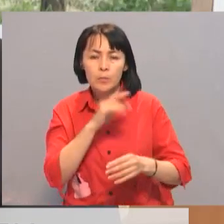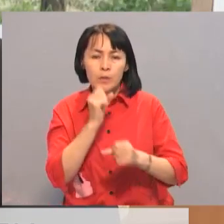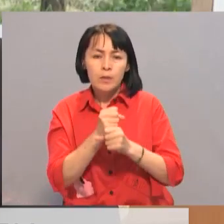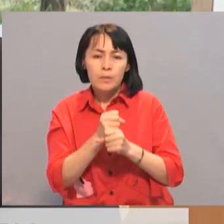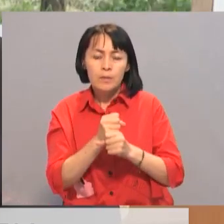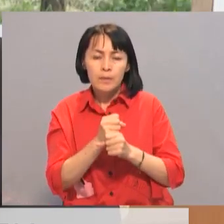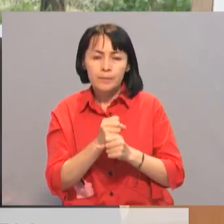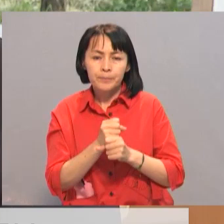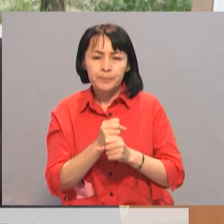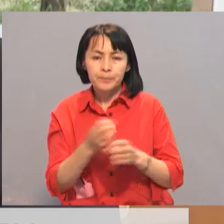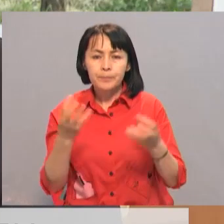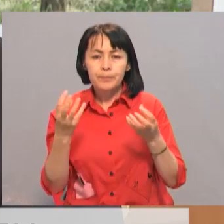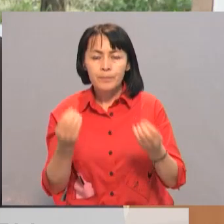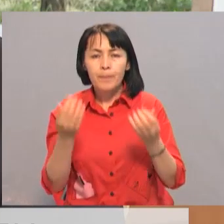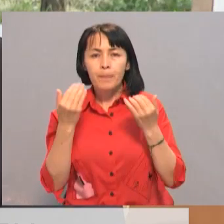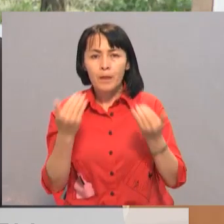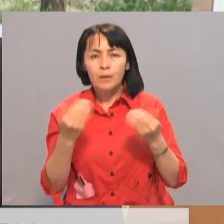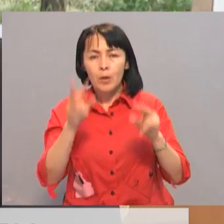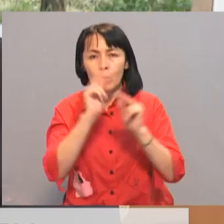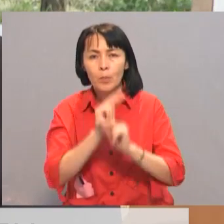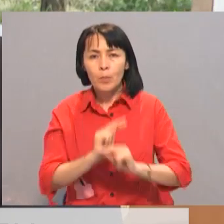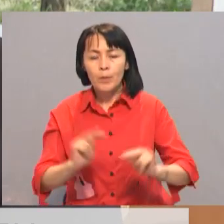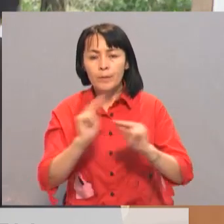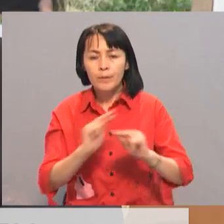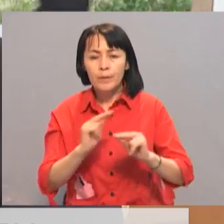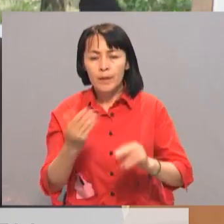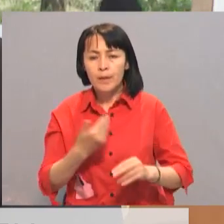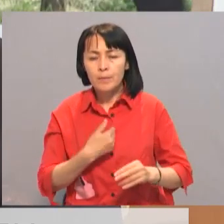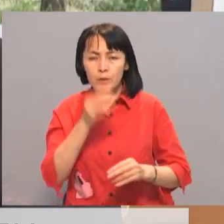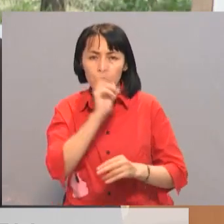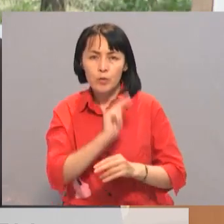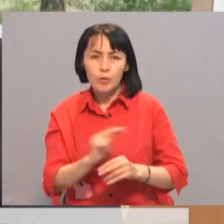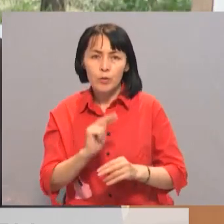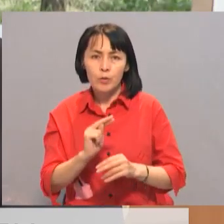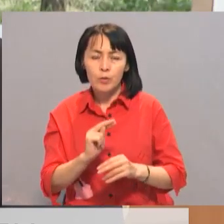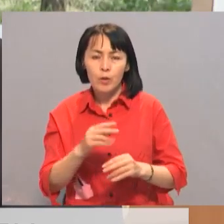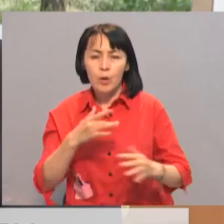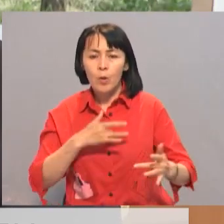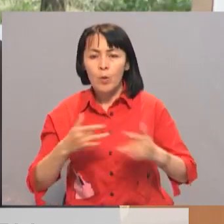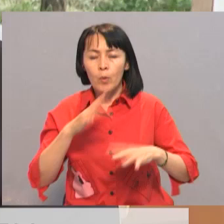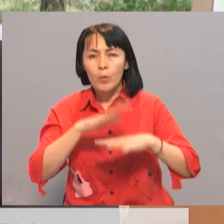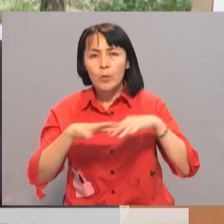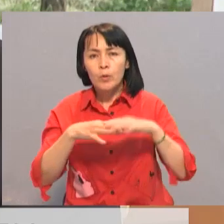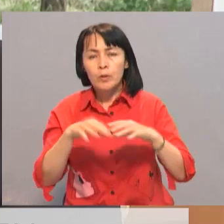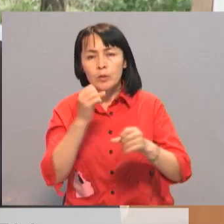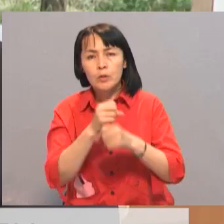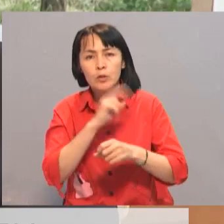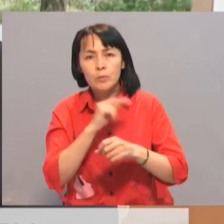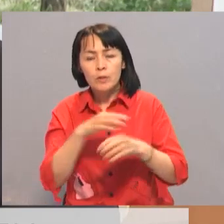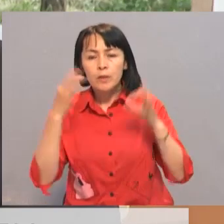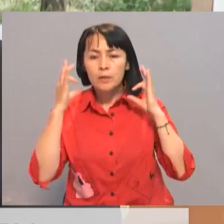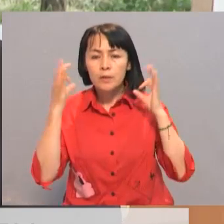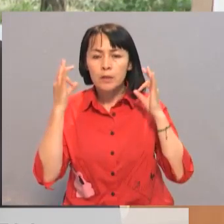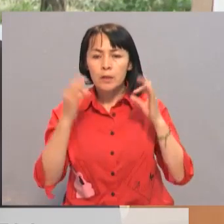жеке жұмыстар. Жаңағы бұл жердегі мұғалімдерге біз үйретіп, жаңағы қолөнердің жасалу жұмыстарын, зергерлік